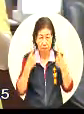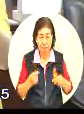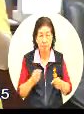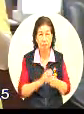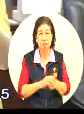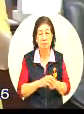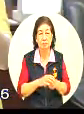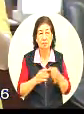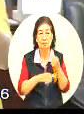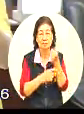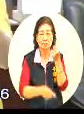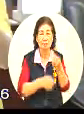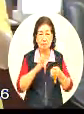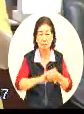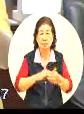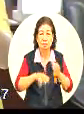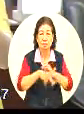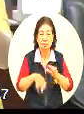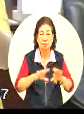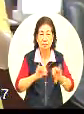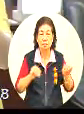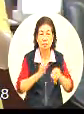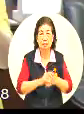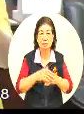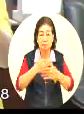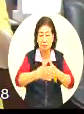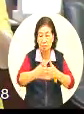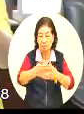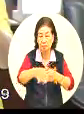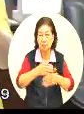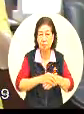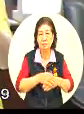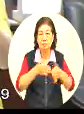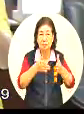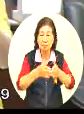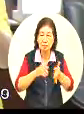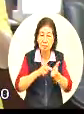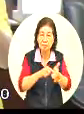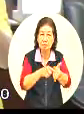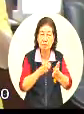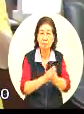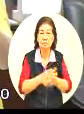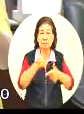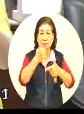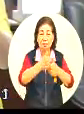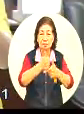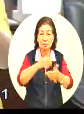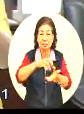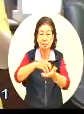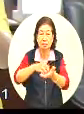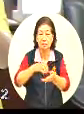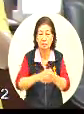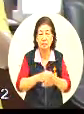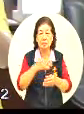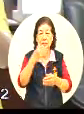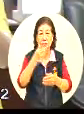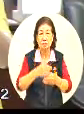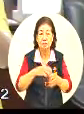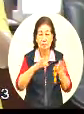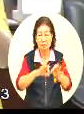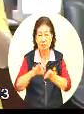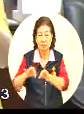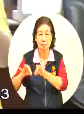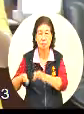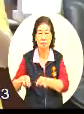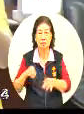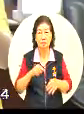空地相关的进度还是要申请建造，是不是暂缓，然后等